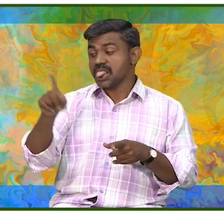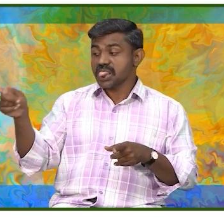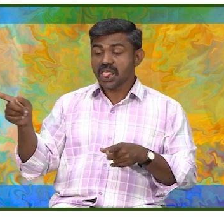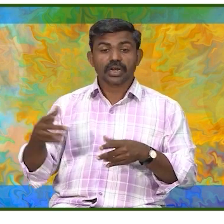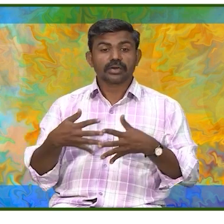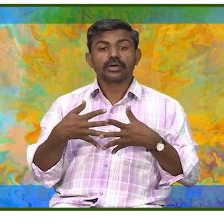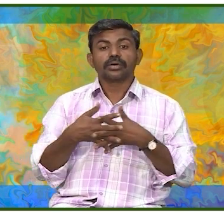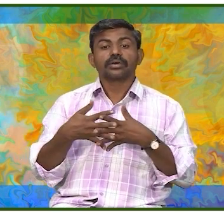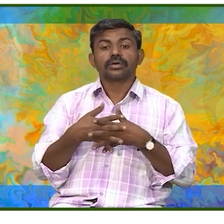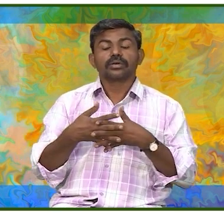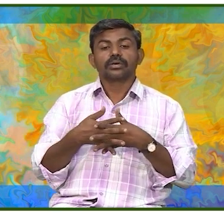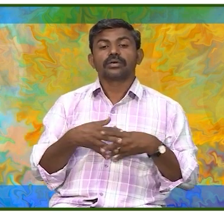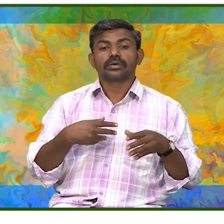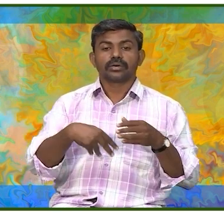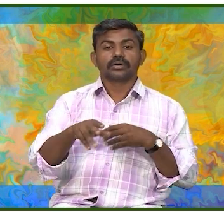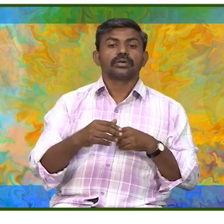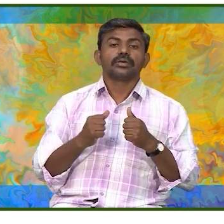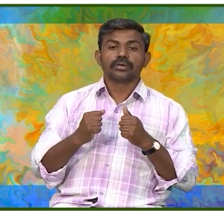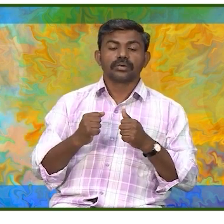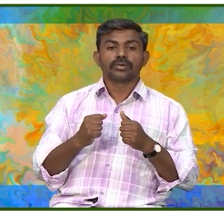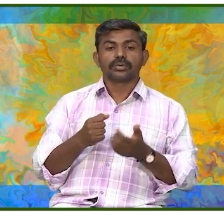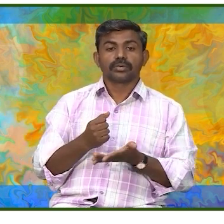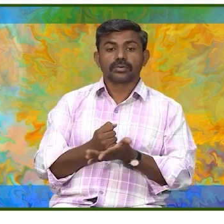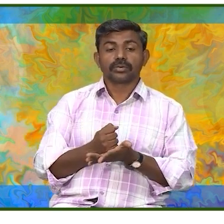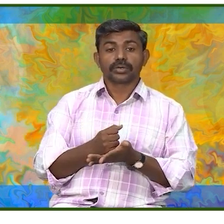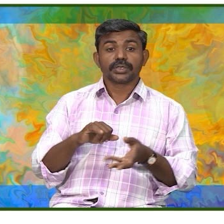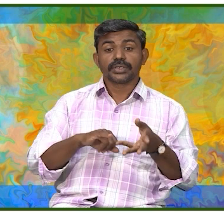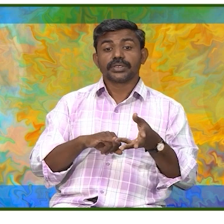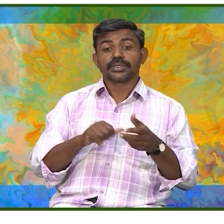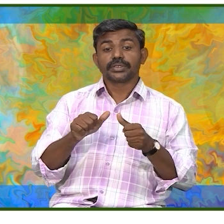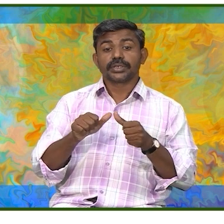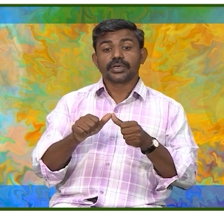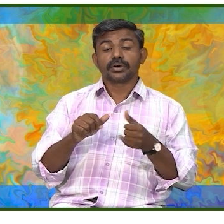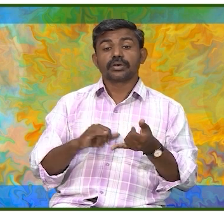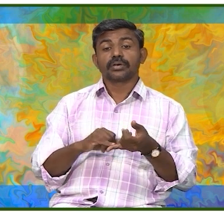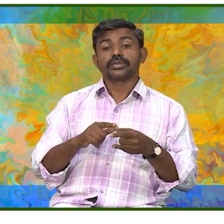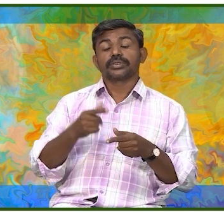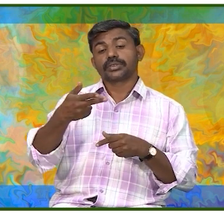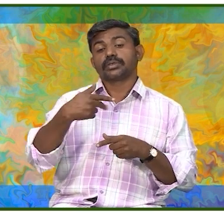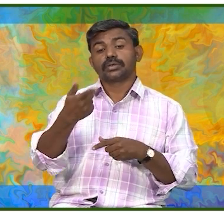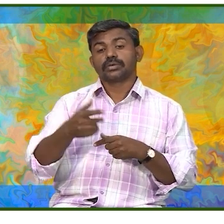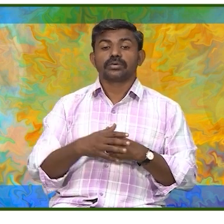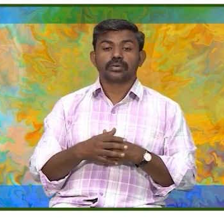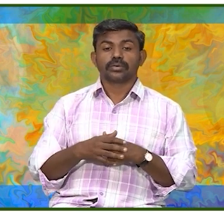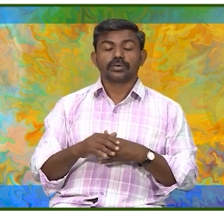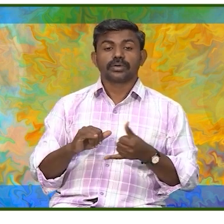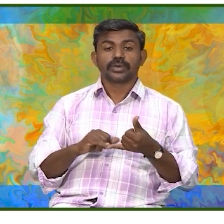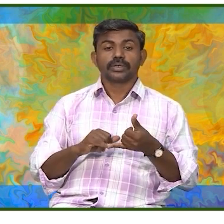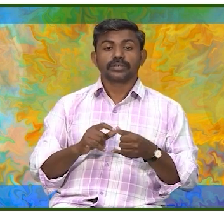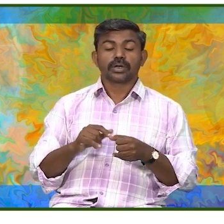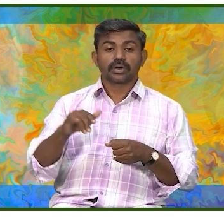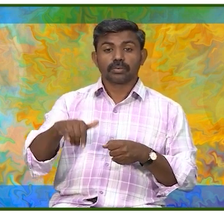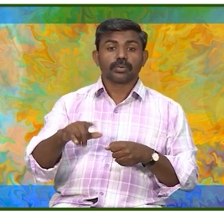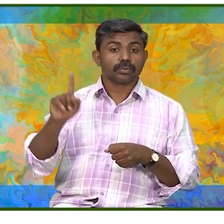நாடுகளுடைய சகோதரத்துவ ஒரு பிணைப்பை ஏற்படுத்த இந்த சார்க் அமைப்பு ஒரு உறுதுணையாக இருக்கிறது. இந்த சார்க் அமைப்பு